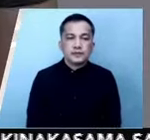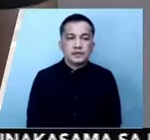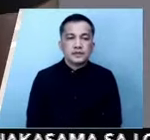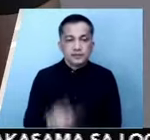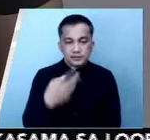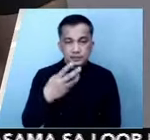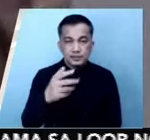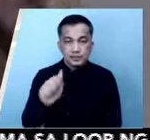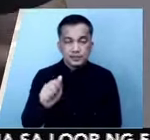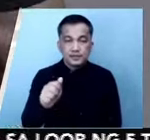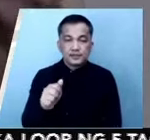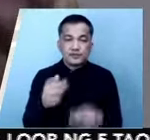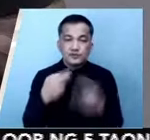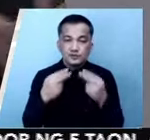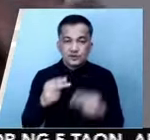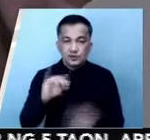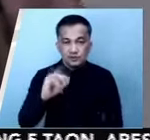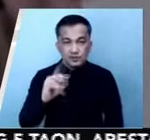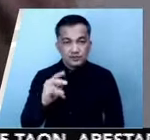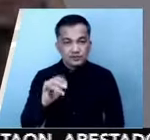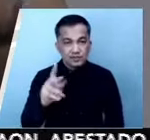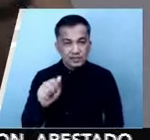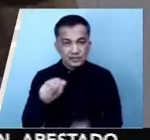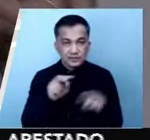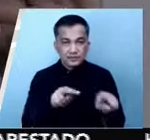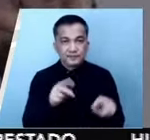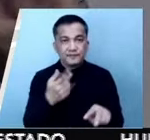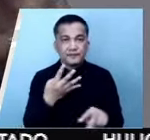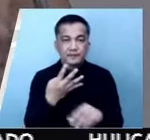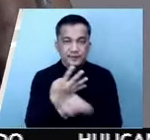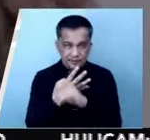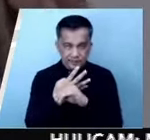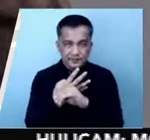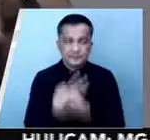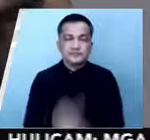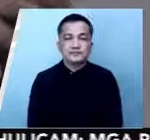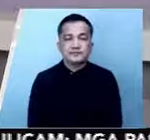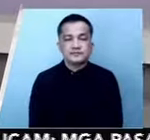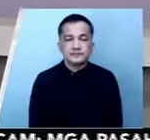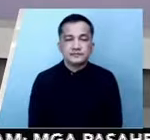News, John Consulta, nakatutok 24 oras.